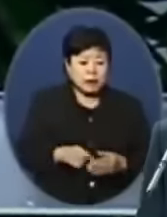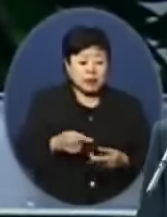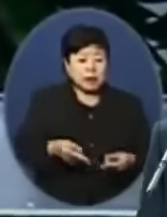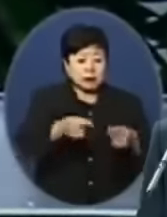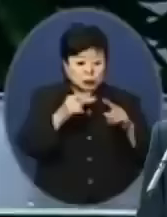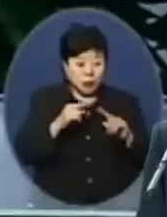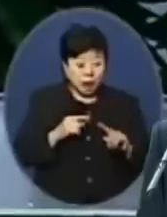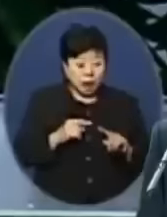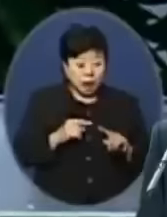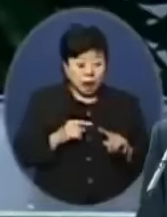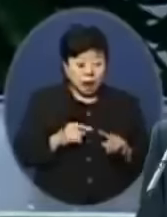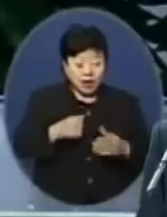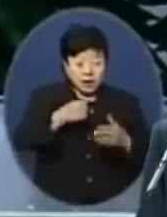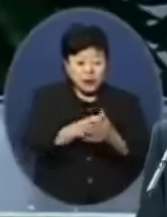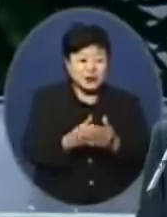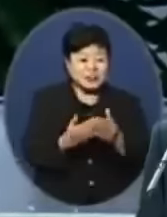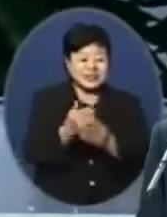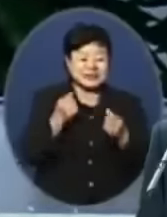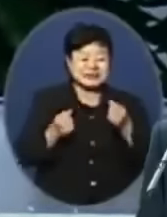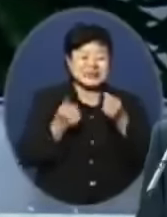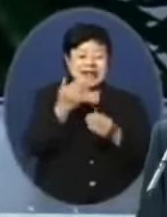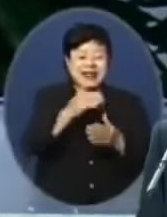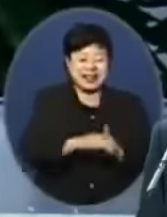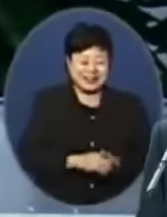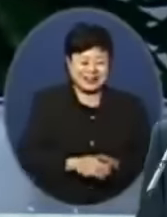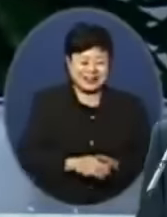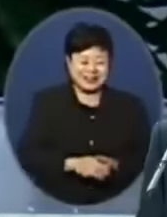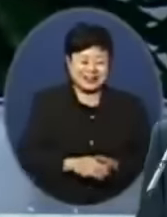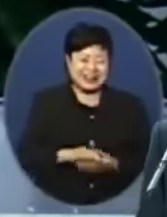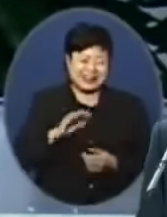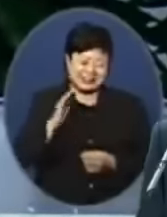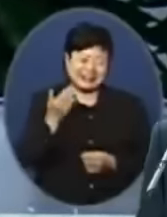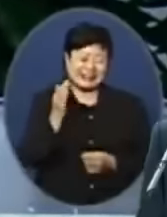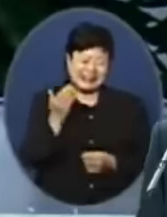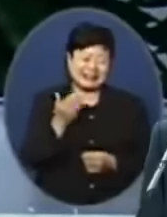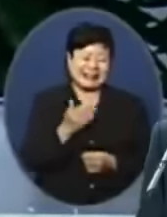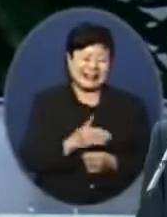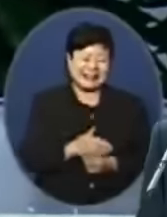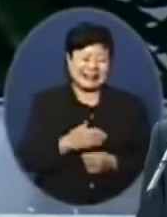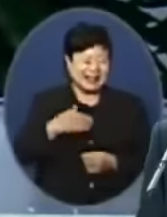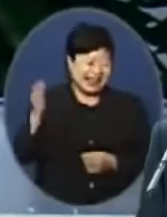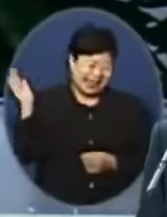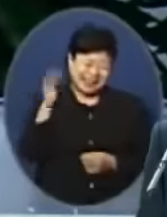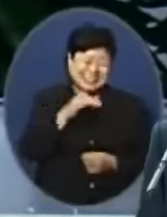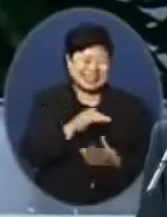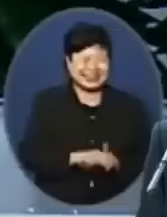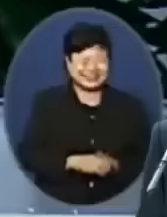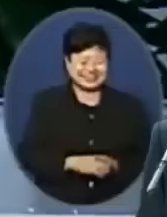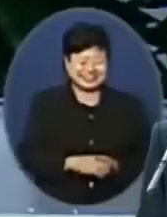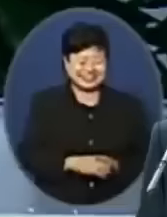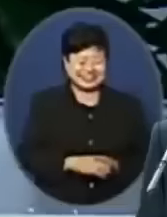들어오는, 막 용기가 생기고 힘이 생기고, 아이고 이제 기도 굴속에 더 있을 필요 없다, 가자,